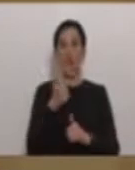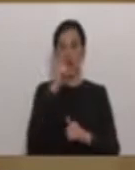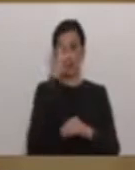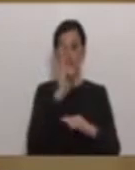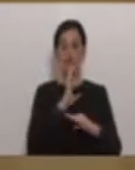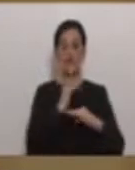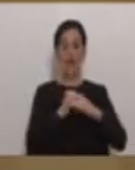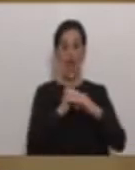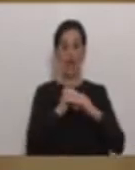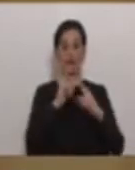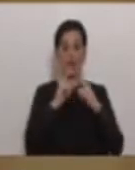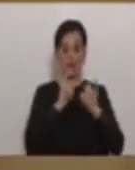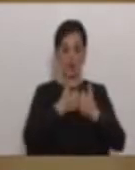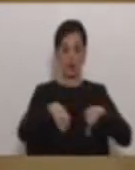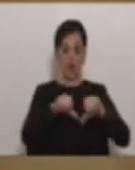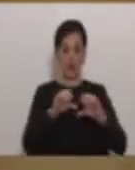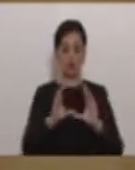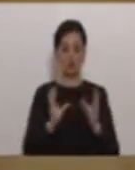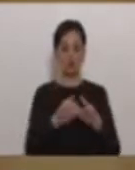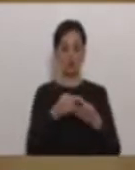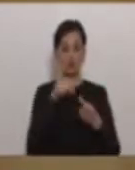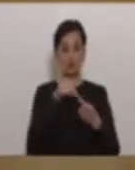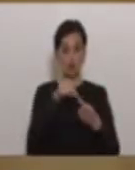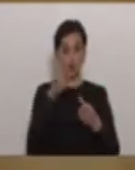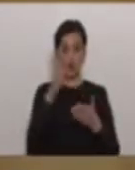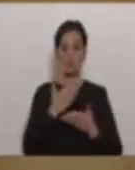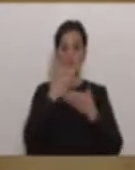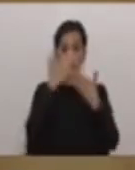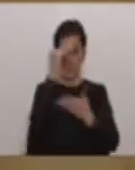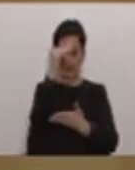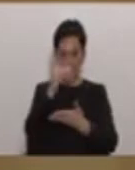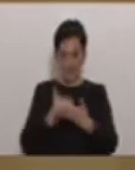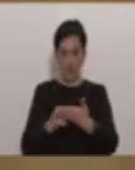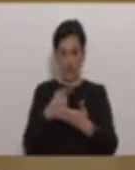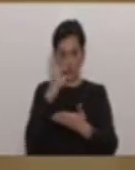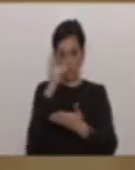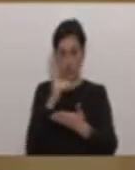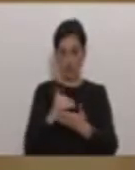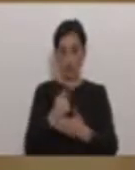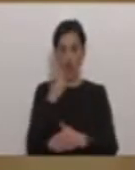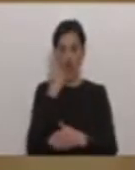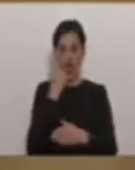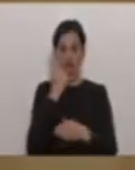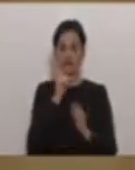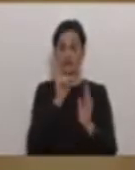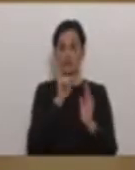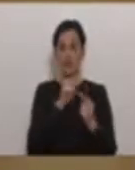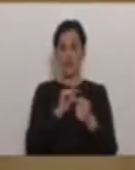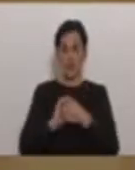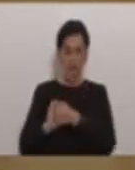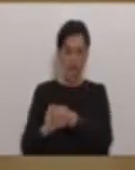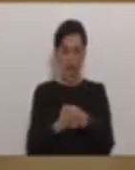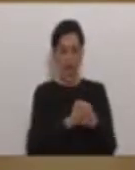საბჭოს საერთო ჯგუფი, რაც გვაქვს იქ მესიჯები, მაინც წაიკითხოთ, იმიტომ რომ იქ ერთობ ფემიციდის წინააღმდეგ ერთობლივ